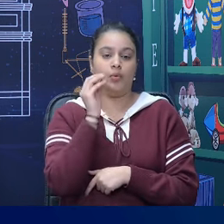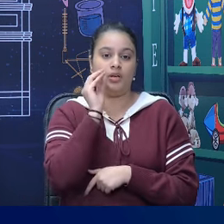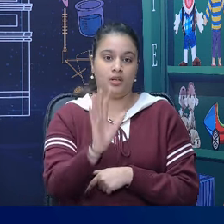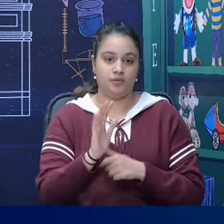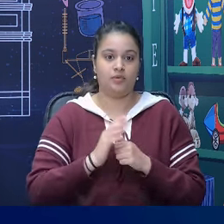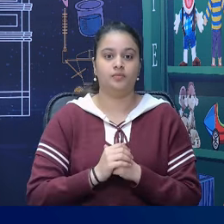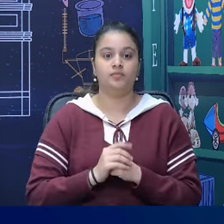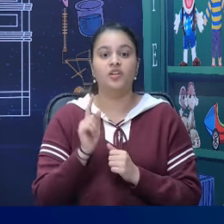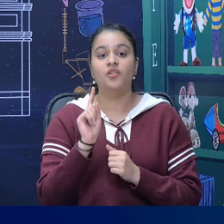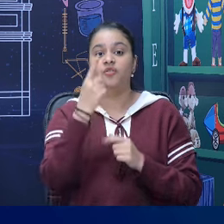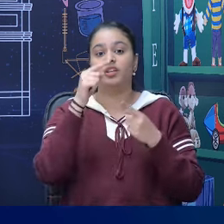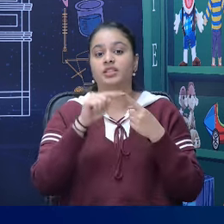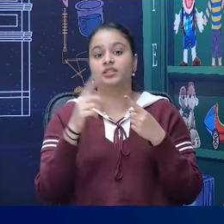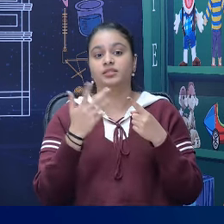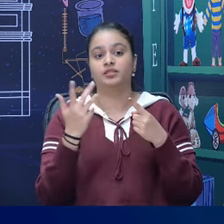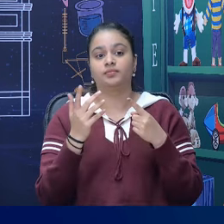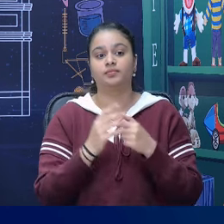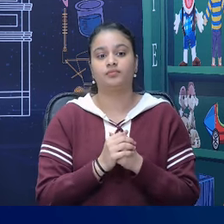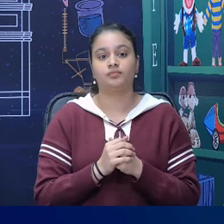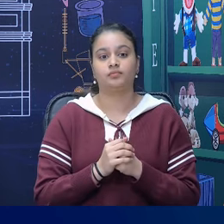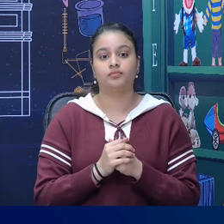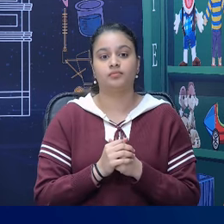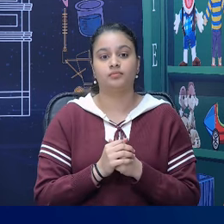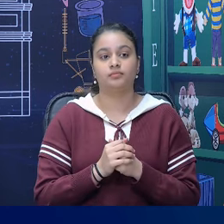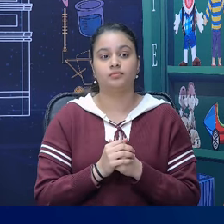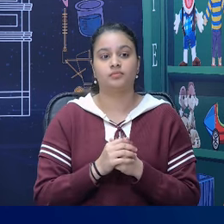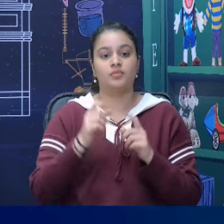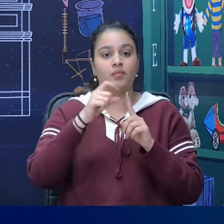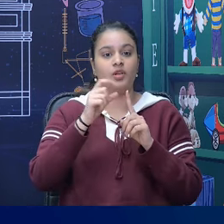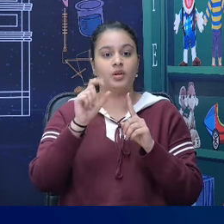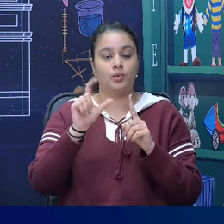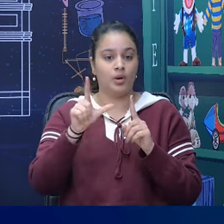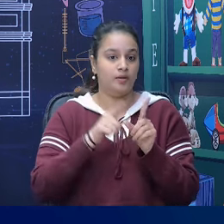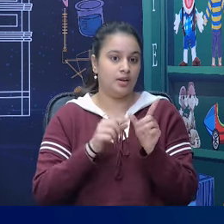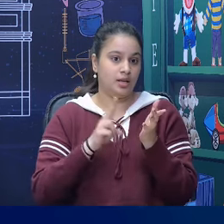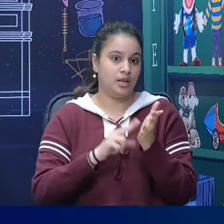सबसे पहला कीवर्ड दर्शकों आपकी स्क्रीन पर भी यह मौजूद है पॉलीनोट